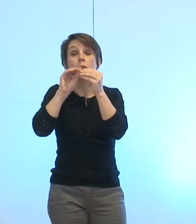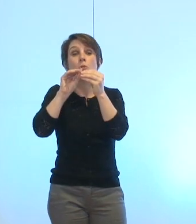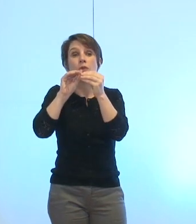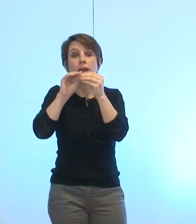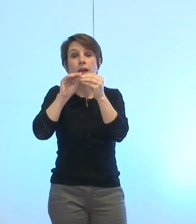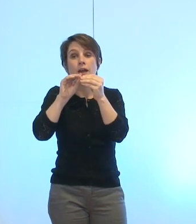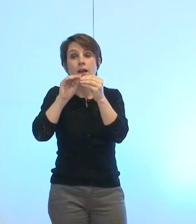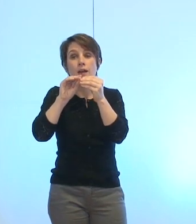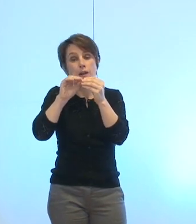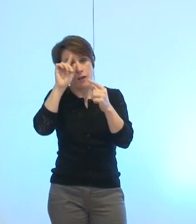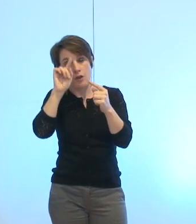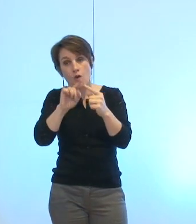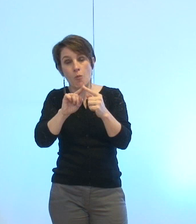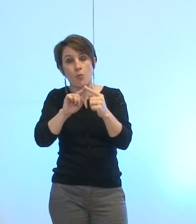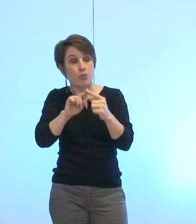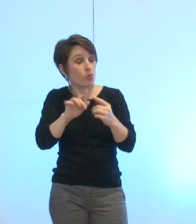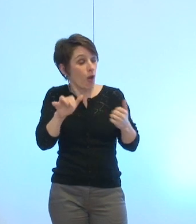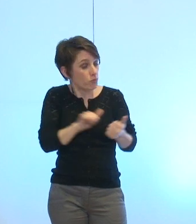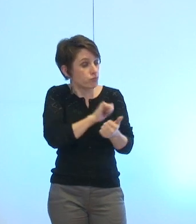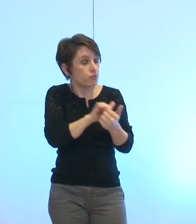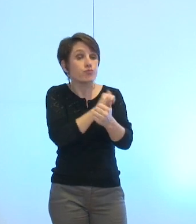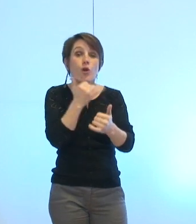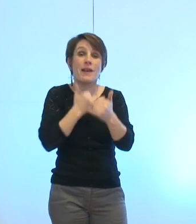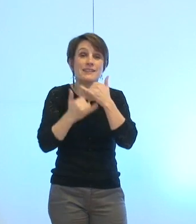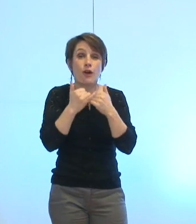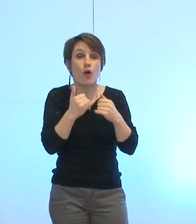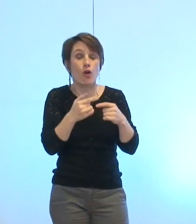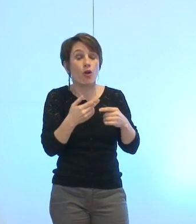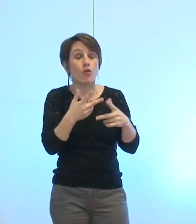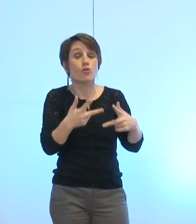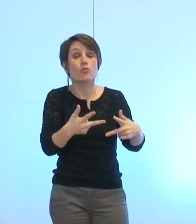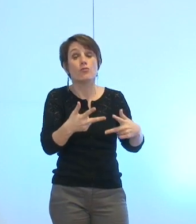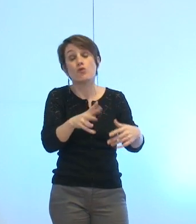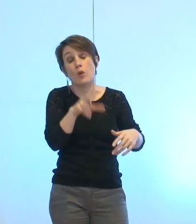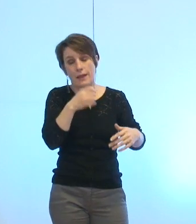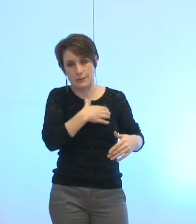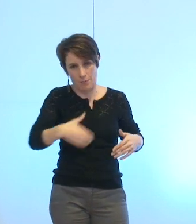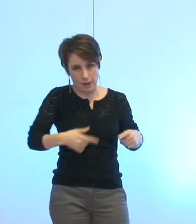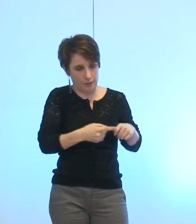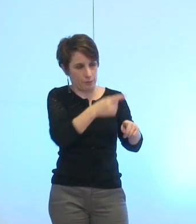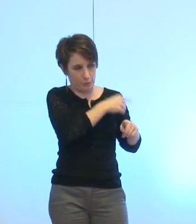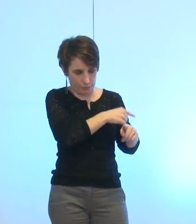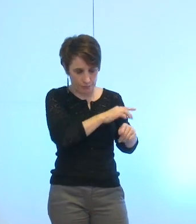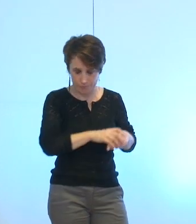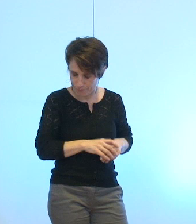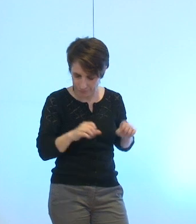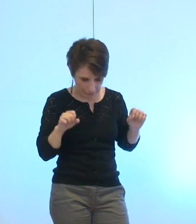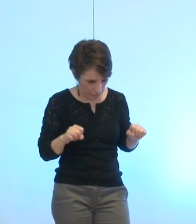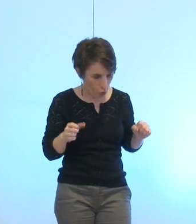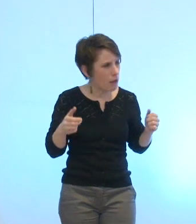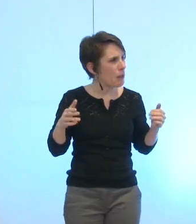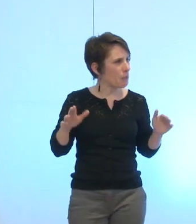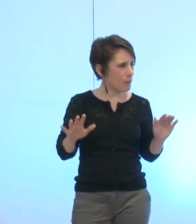bombinettes de vos prédécesseurs hormis cela donc vous avez tout de même